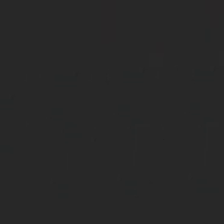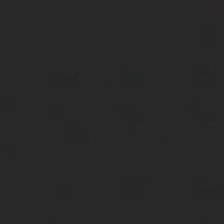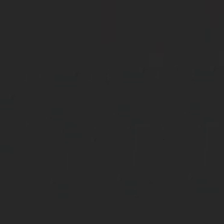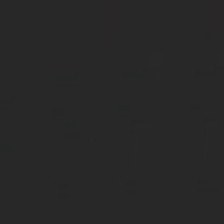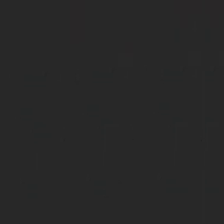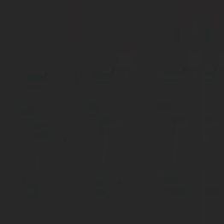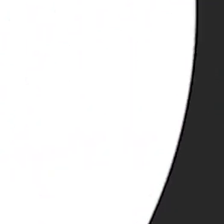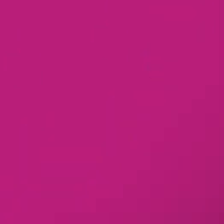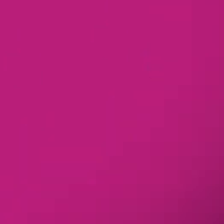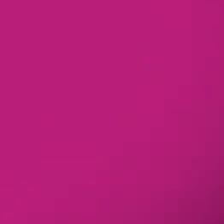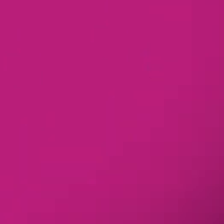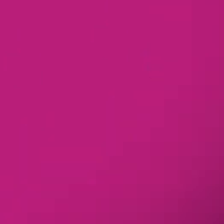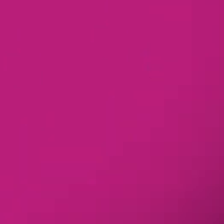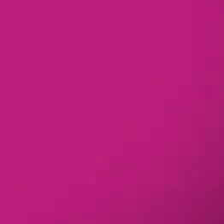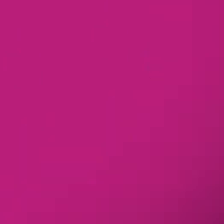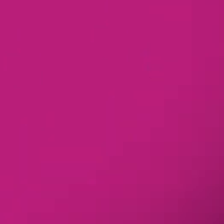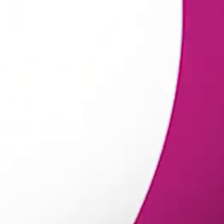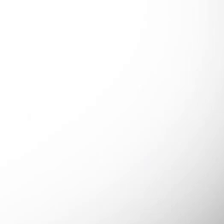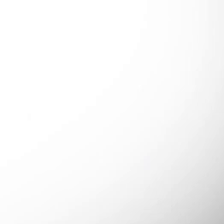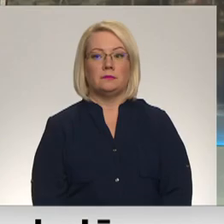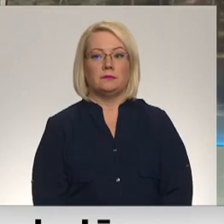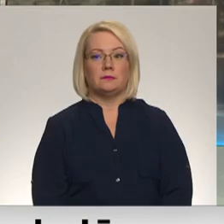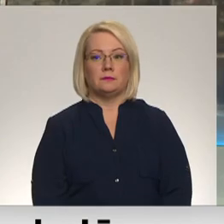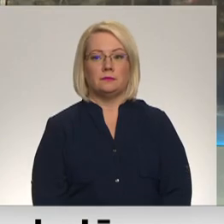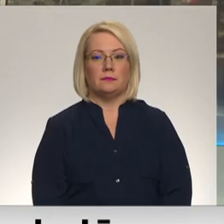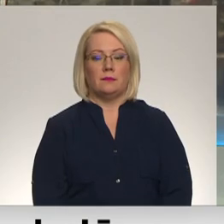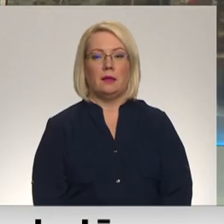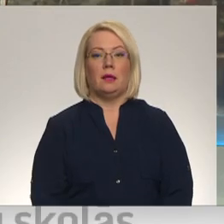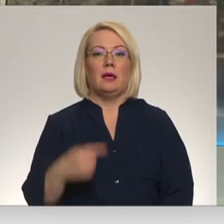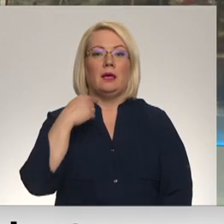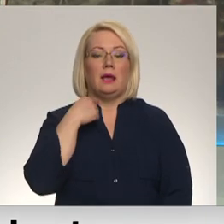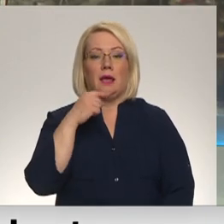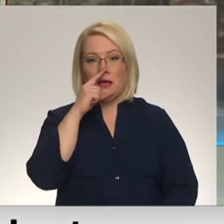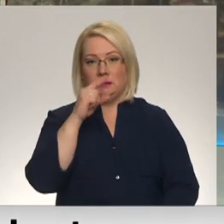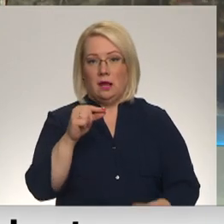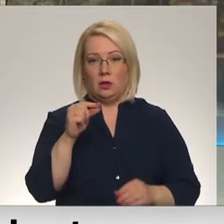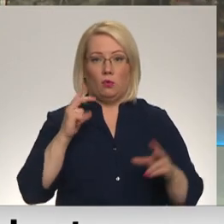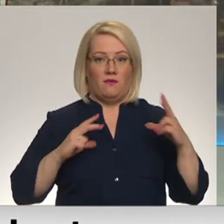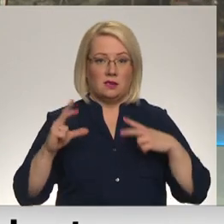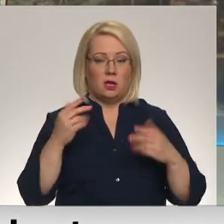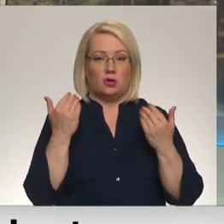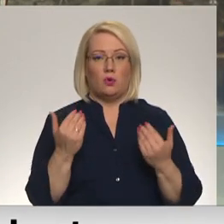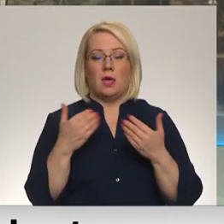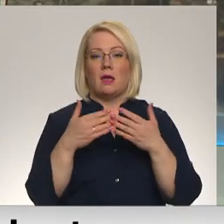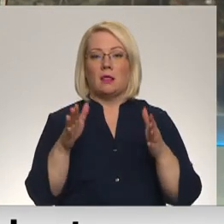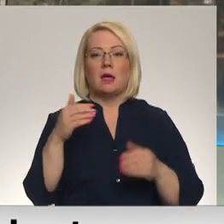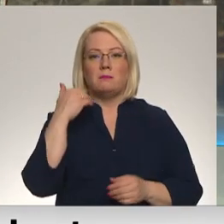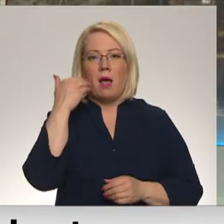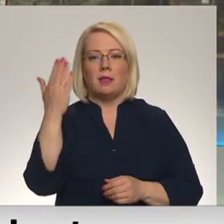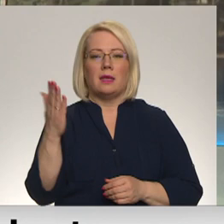Re, viss ēters ir te! Rīgas Strādiņu universitātē šodien atklāts